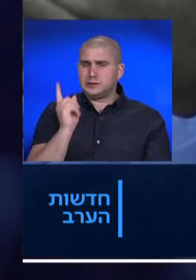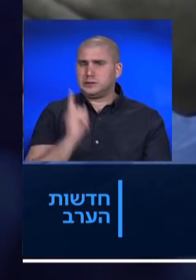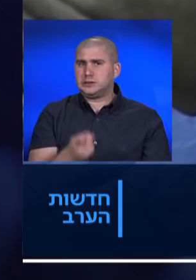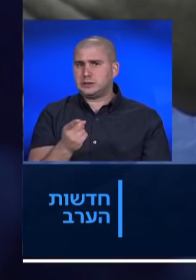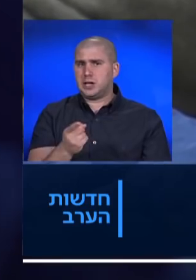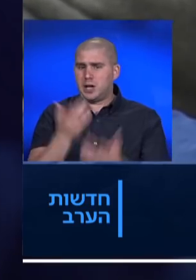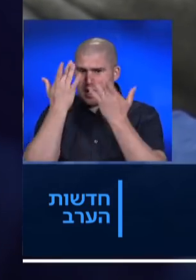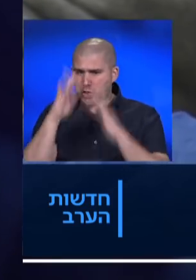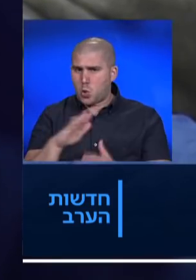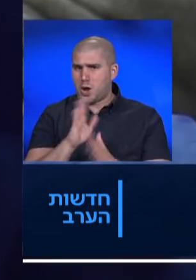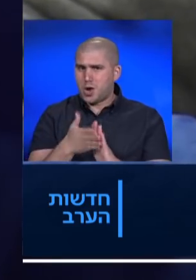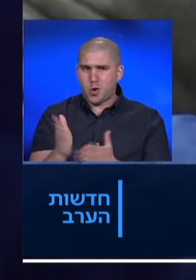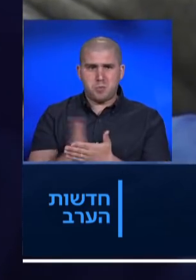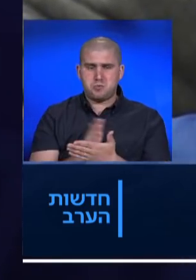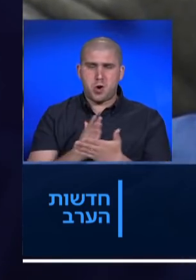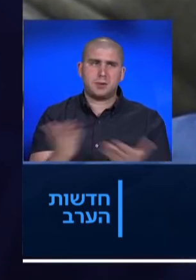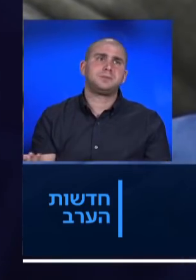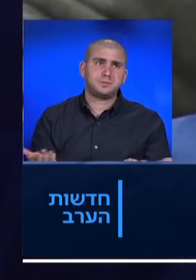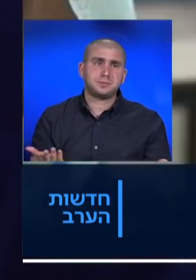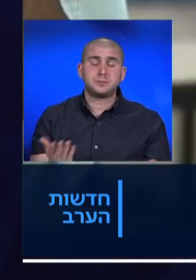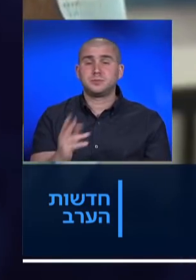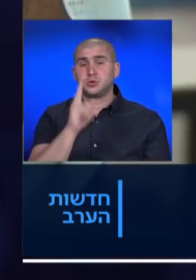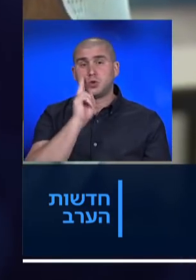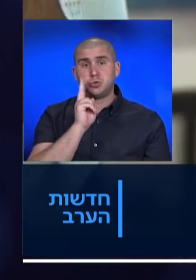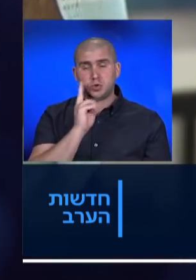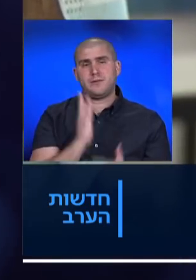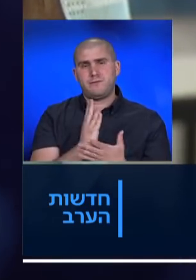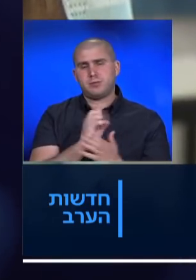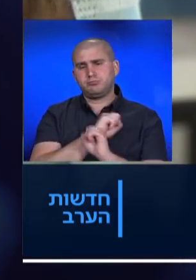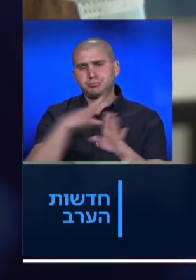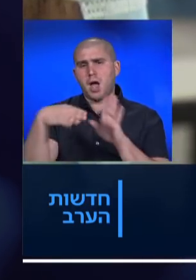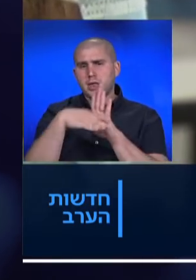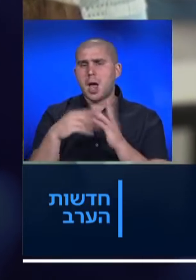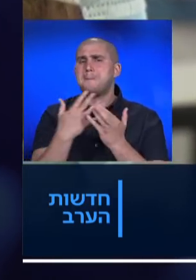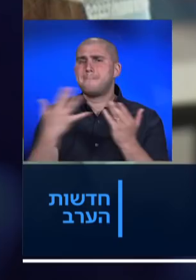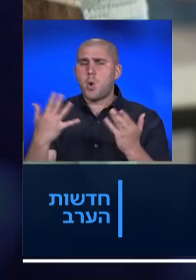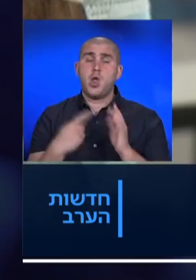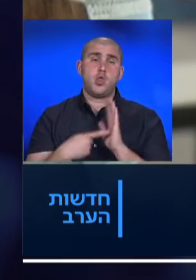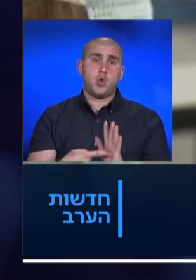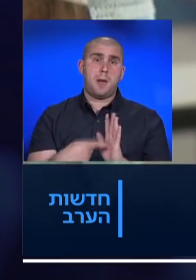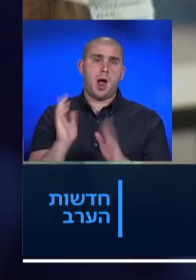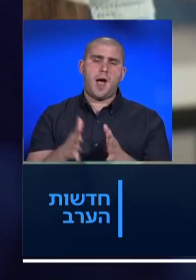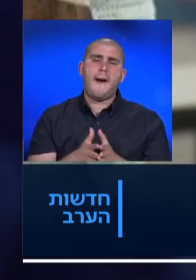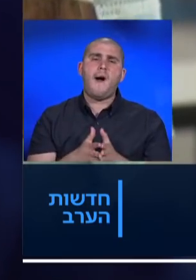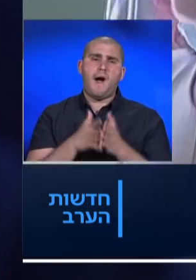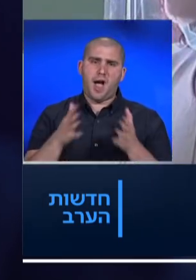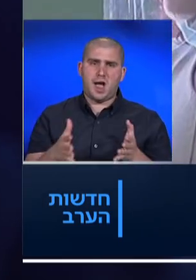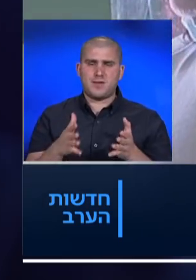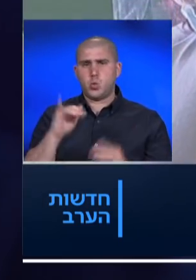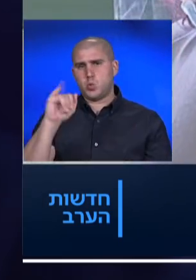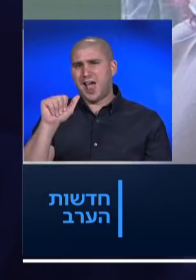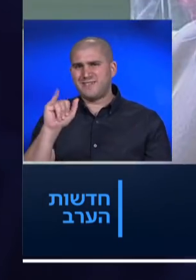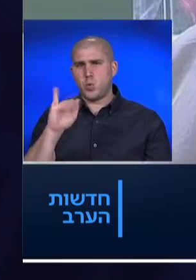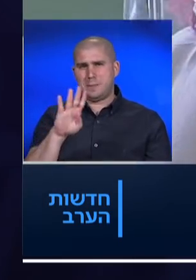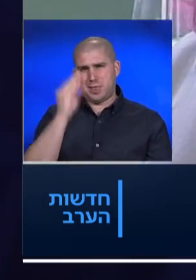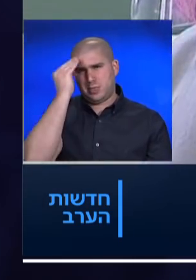יהיה. ביום שישי יצאה הנחיה עוד יותר ברורה, למשל על הרחבה של י' א' י' ב', לא